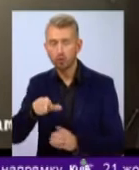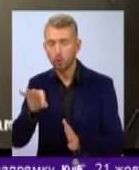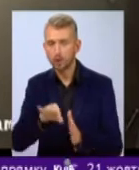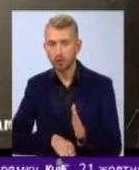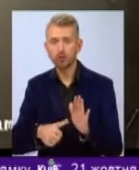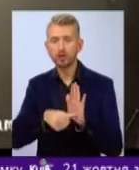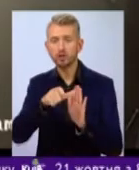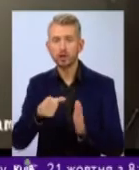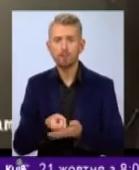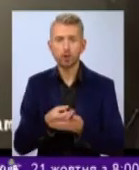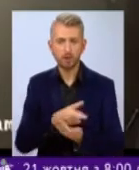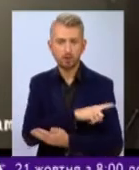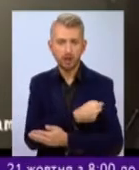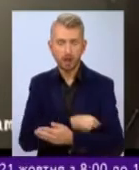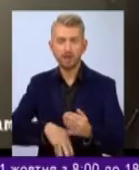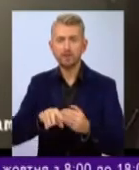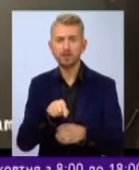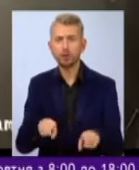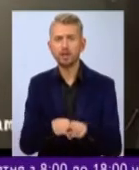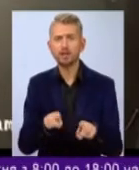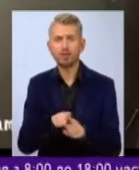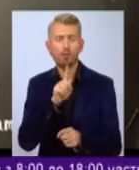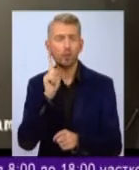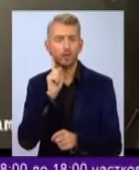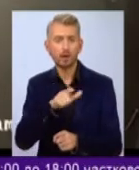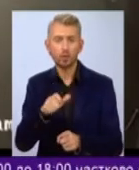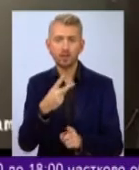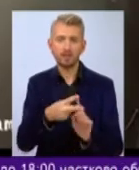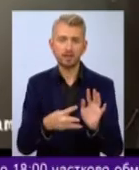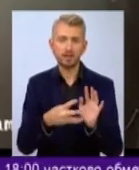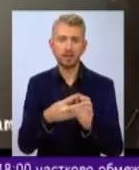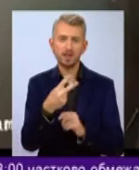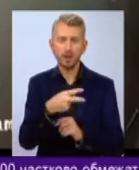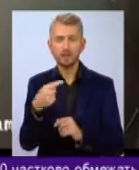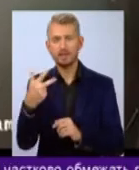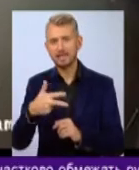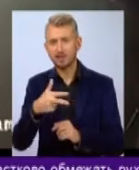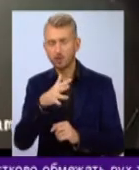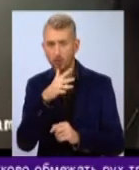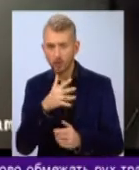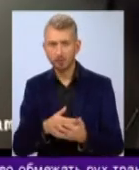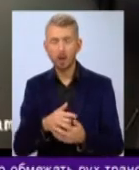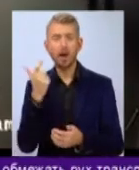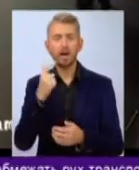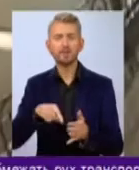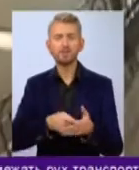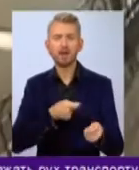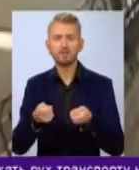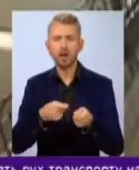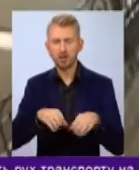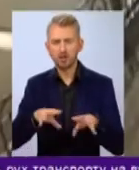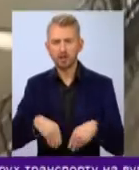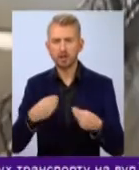6 потрапили до лікарні. Всі вони так само переважно молоді люди від 20 до 30 років. Харківська міська влада вирішила надати родинам